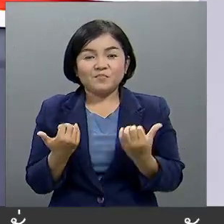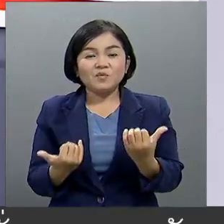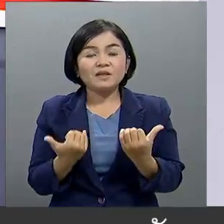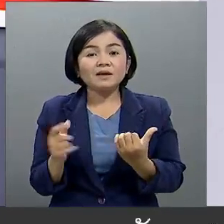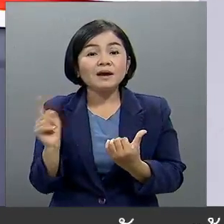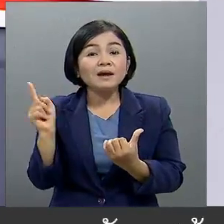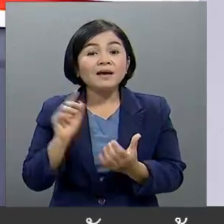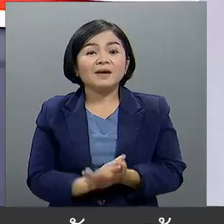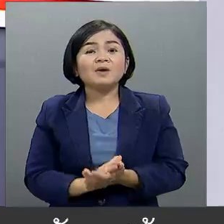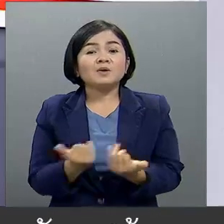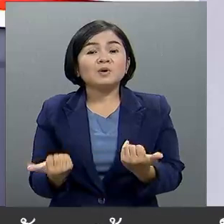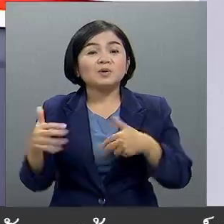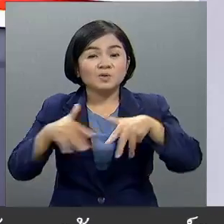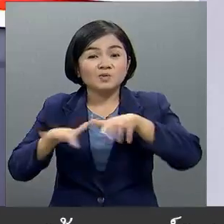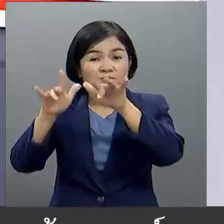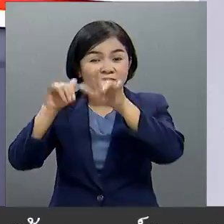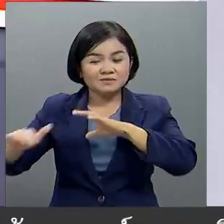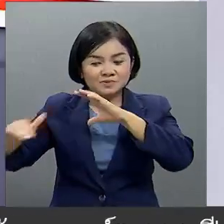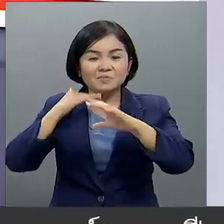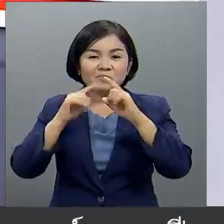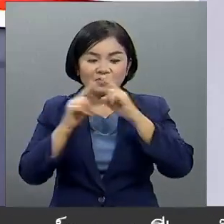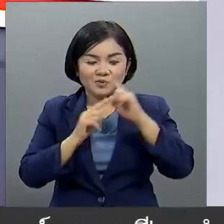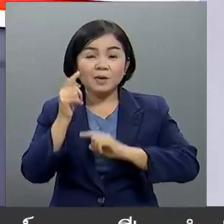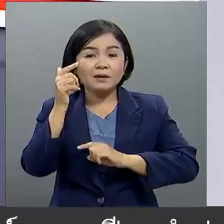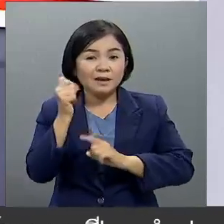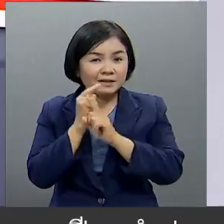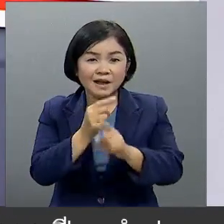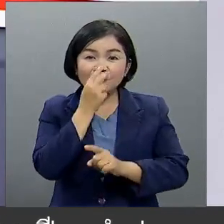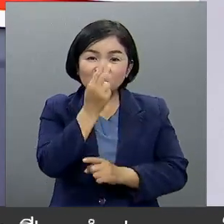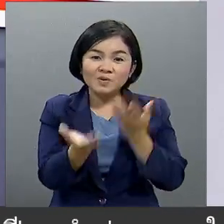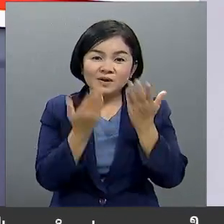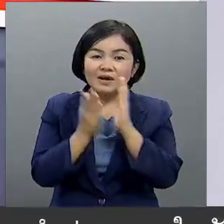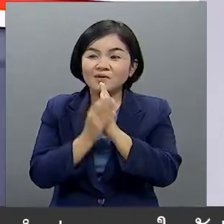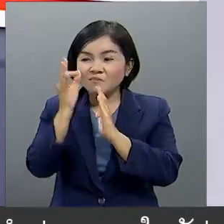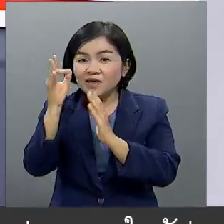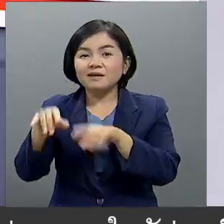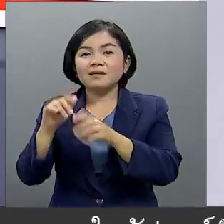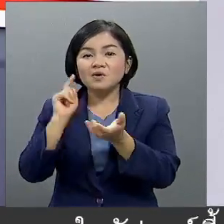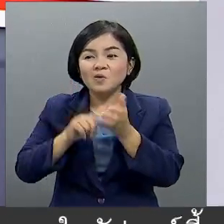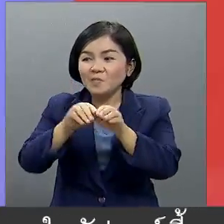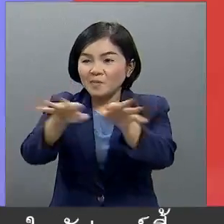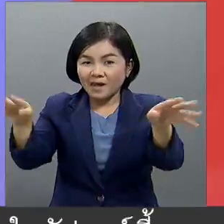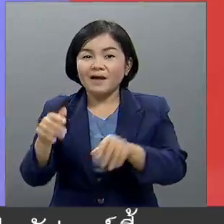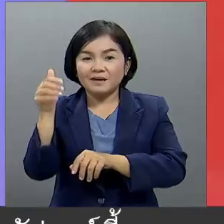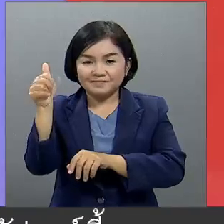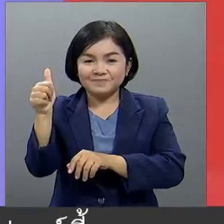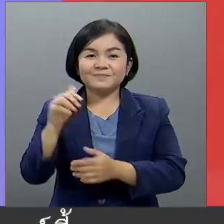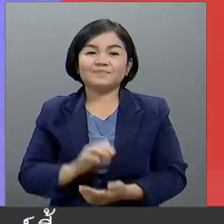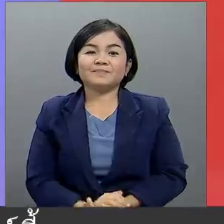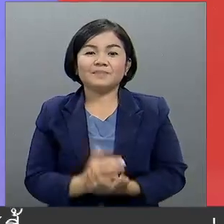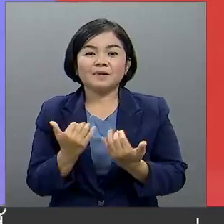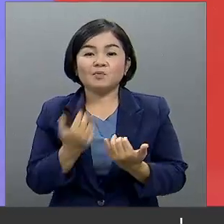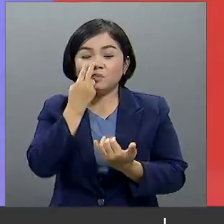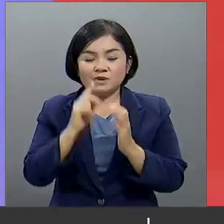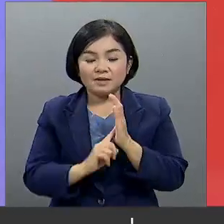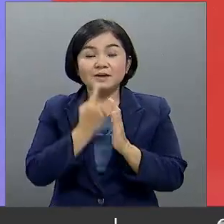การไปพร้อมกับเราได้เหมือนกันนะครับใครติดตามผ่านทาง Facebook Live อย่าลืมกดไลค์กดแชร์กันมาเยอะๆนะครับเรื่องแรกวันนี้พาคุณผู้ช